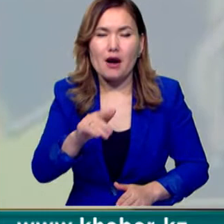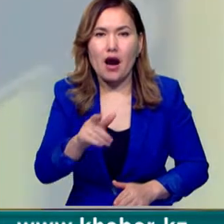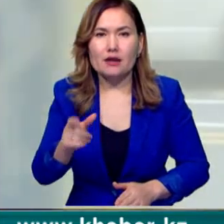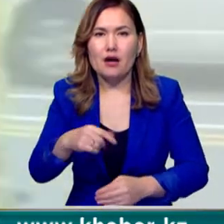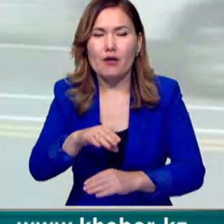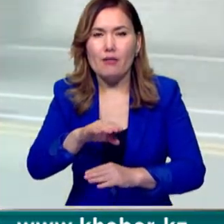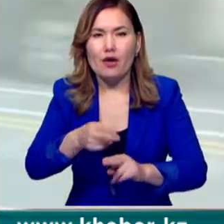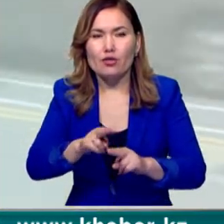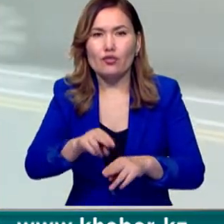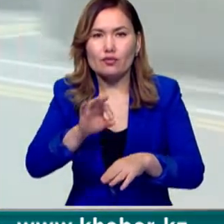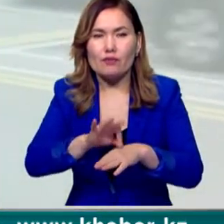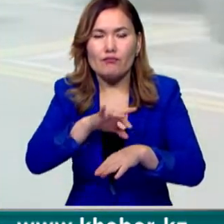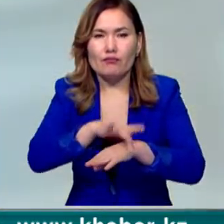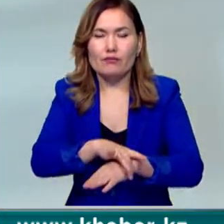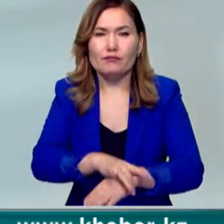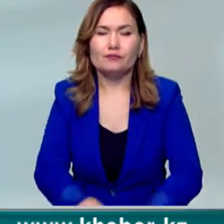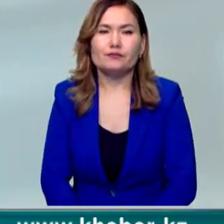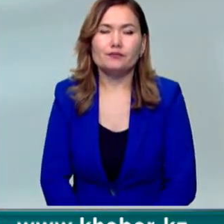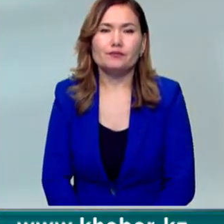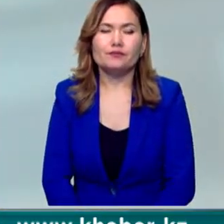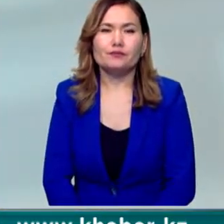бөлігі Қытай азаматтары.